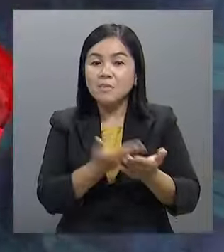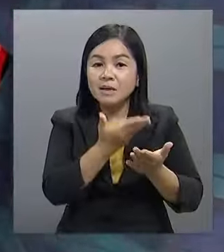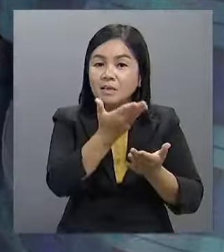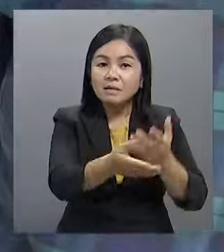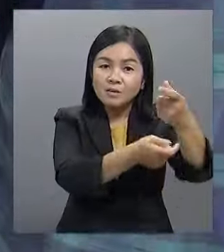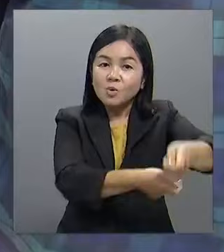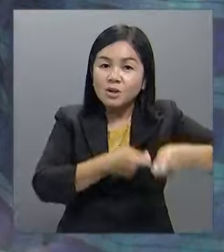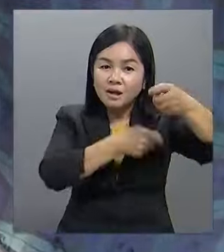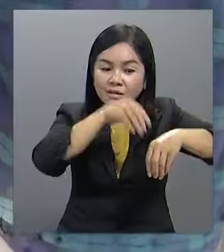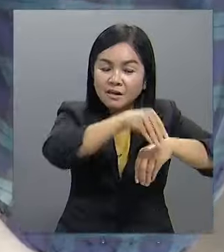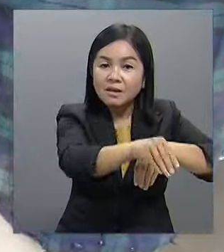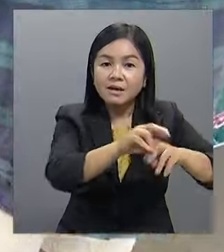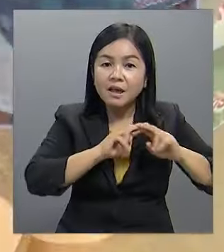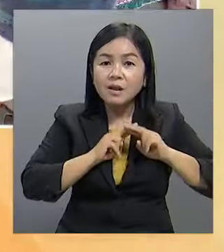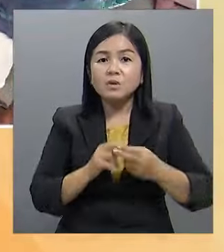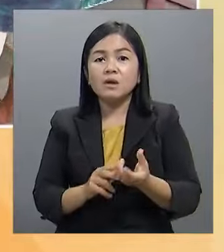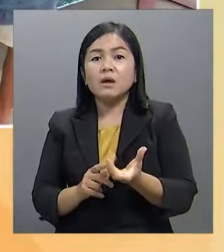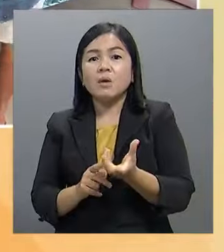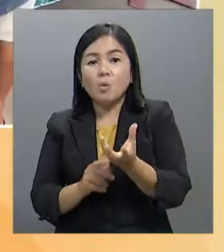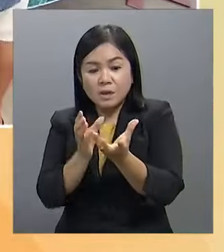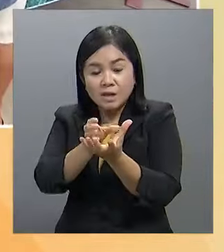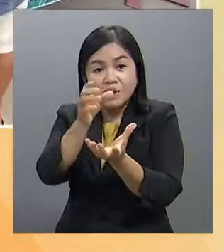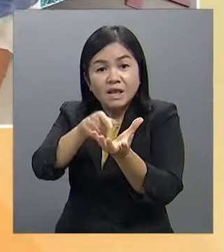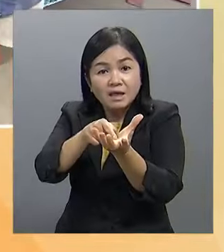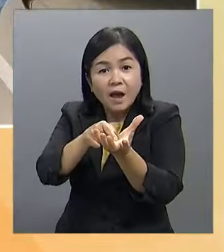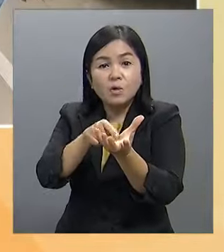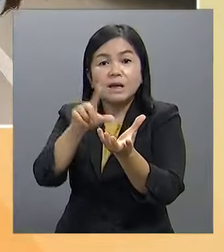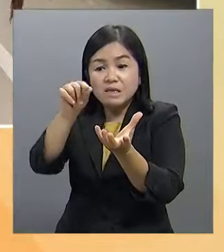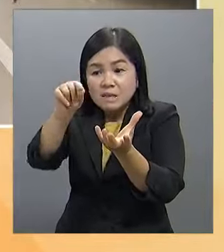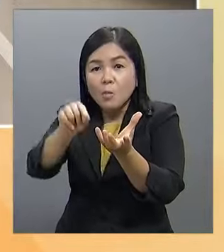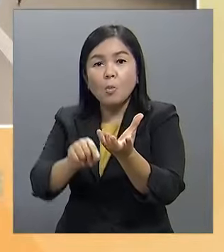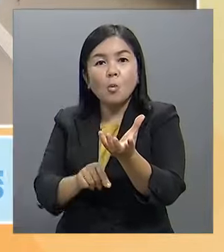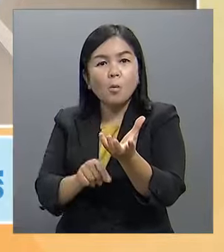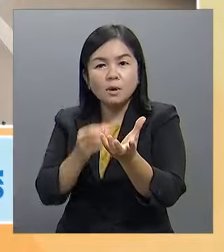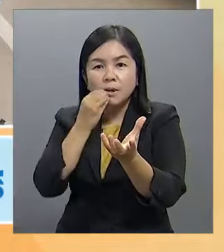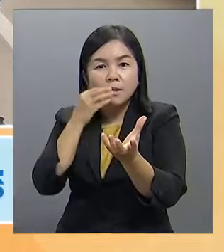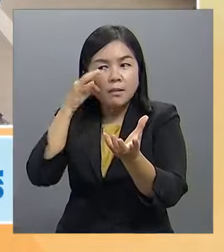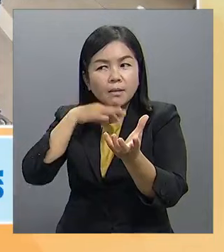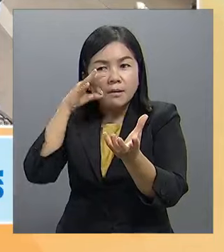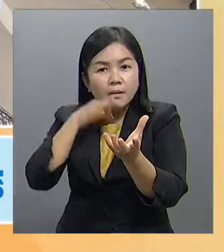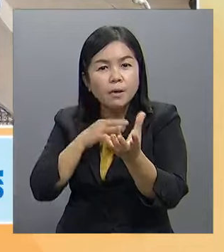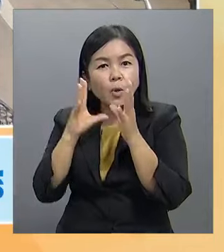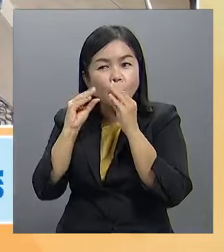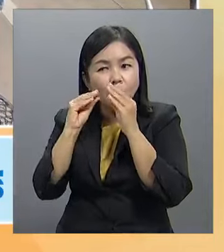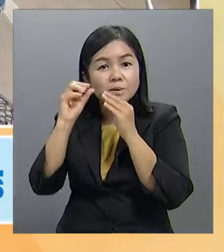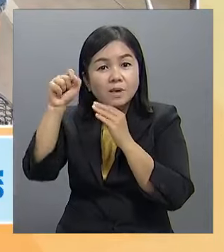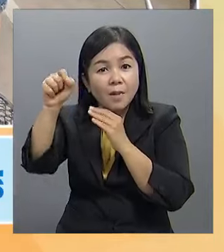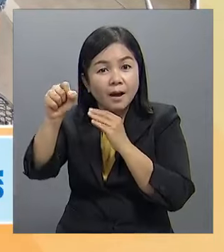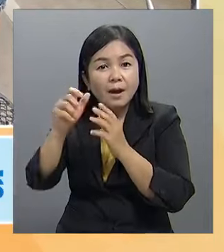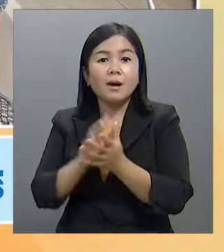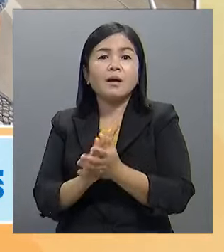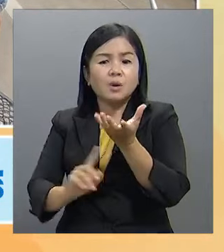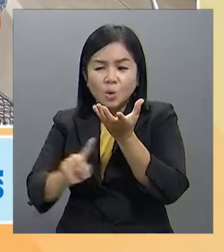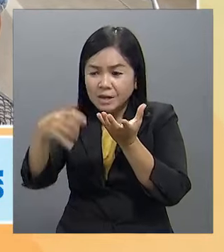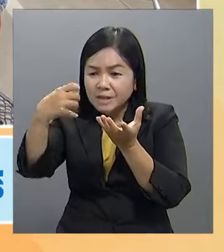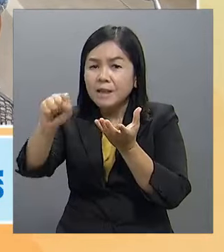ไหมคะ20บาทแก้วใหญ่มากๆเลยนะแล้วก็ฉ่ำน่ารับประทานมากๆเลยค่ะ ใช่ละ10บาทแก้วละ